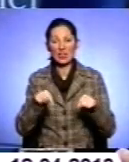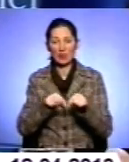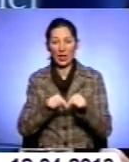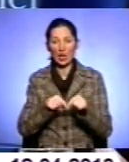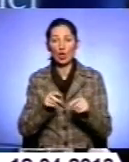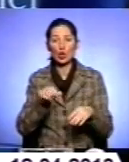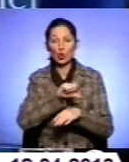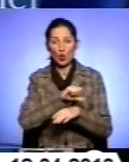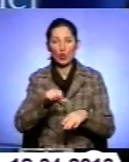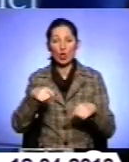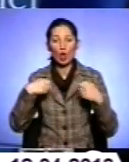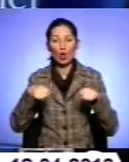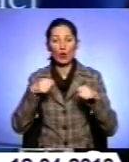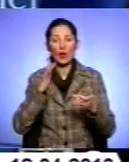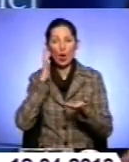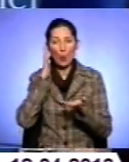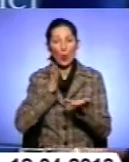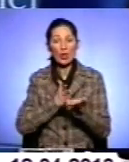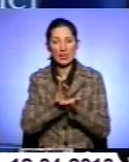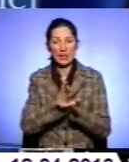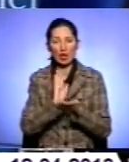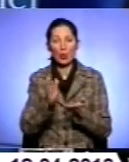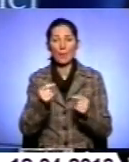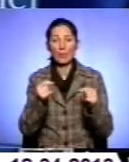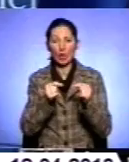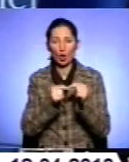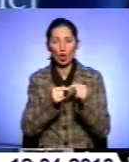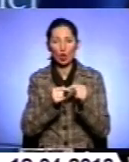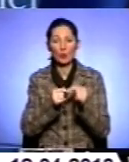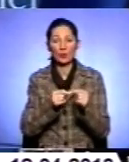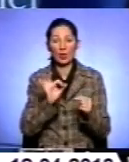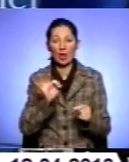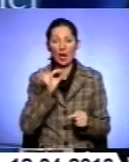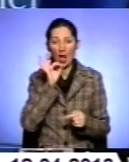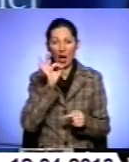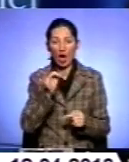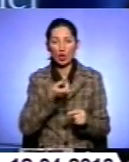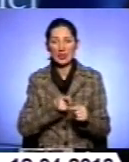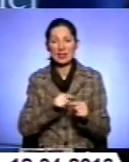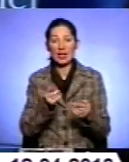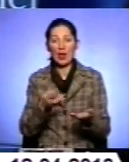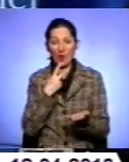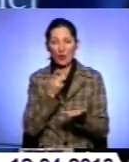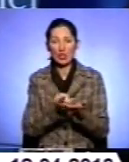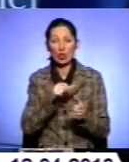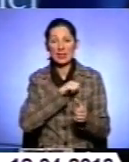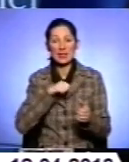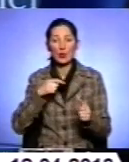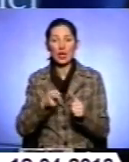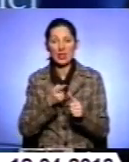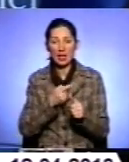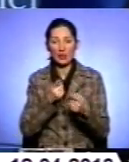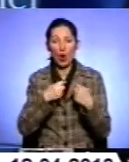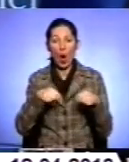політики. А якщо бути більш конкретно, то, як то кажуть, це випливає з самої назви, тобто у